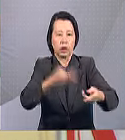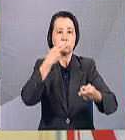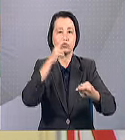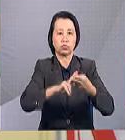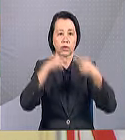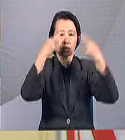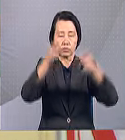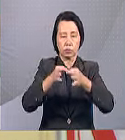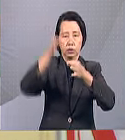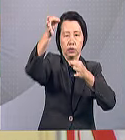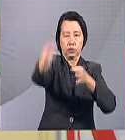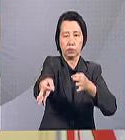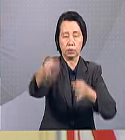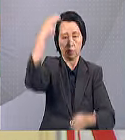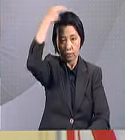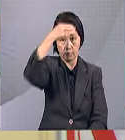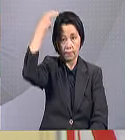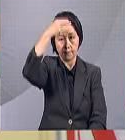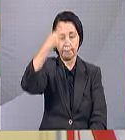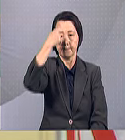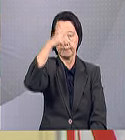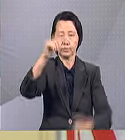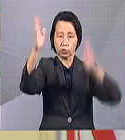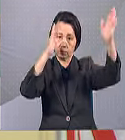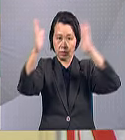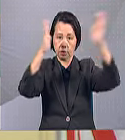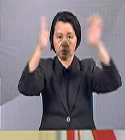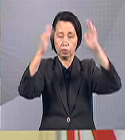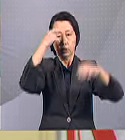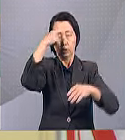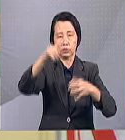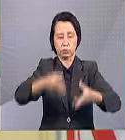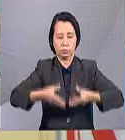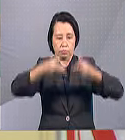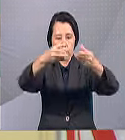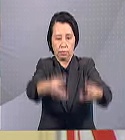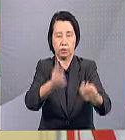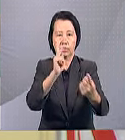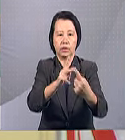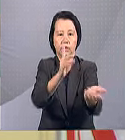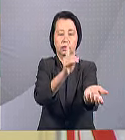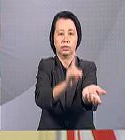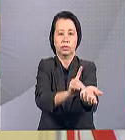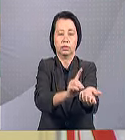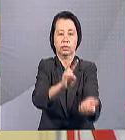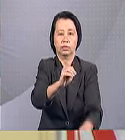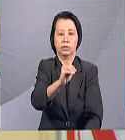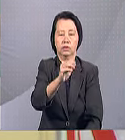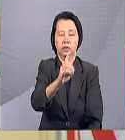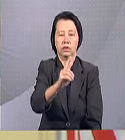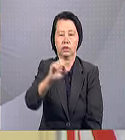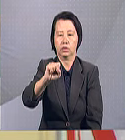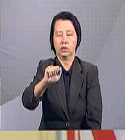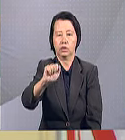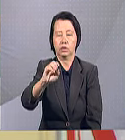resmi penangguhan ibadah haji bagi Malaysia untuk disampaikan kepada Dr. Muhammad Saleh bin